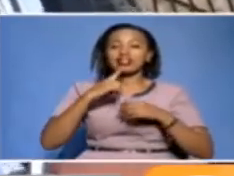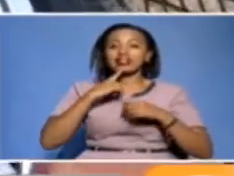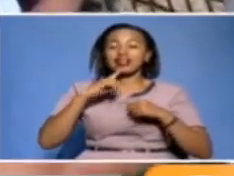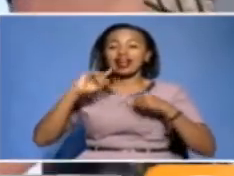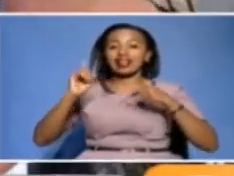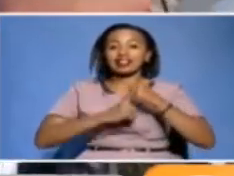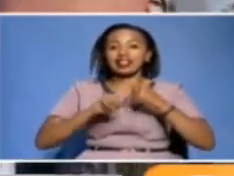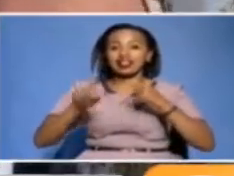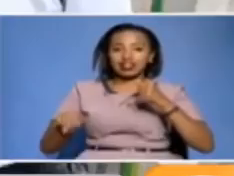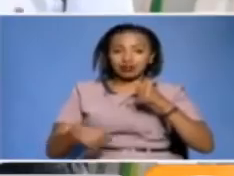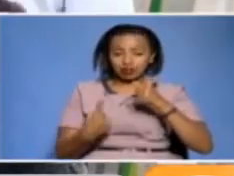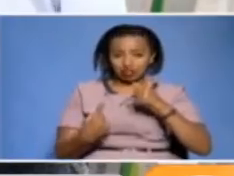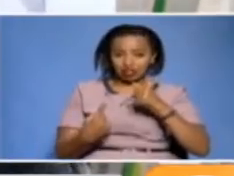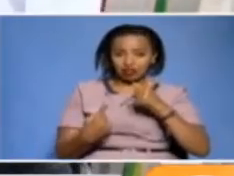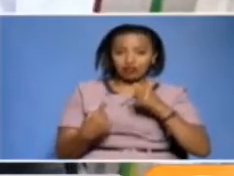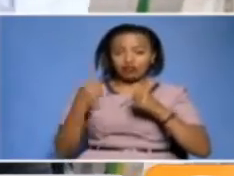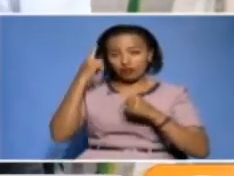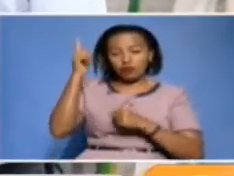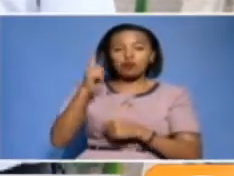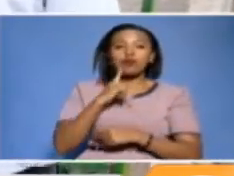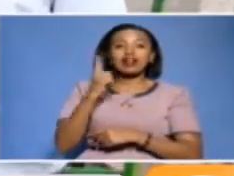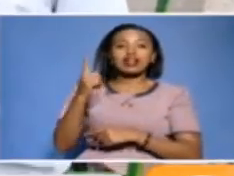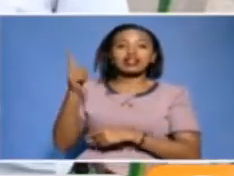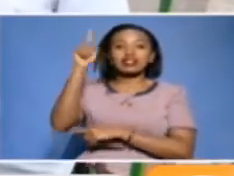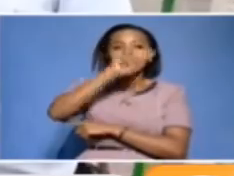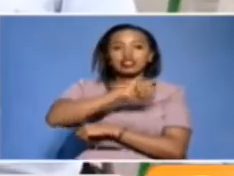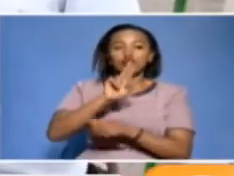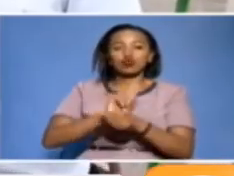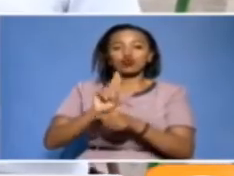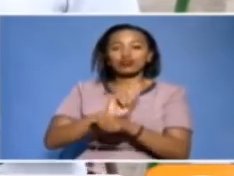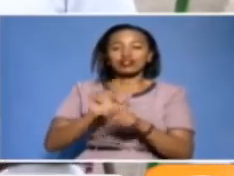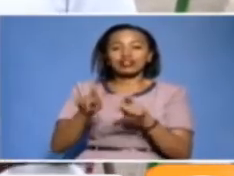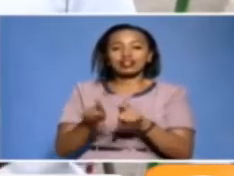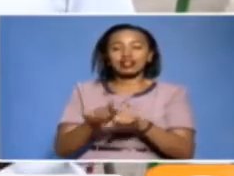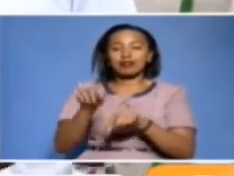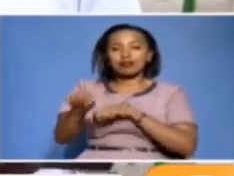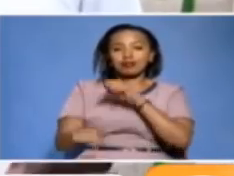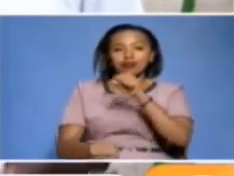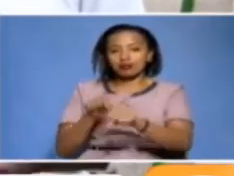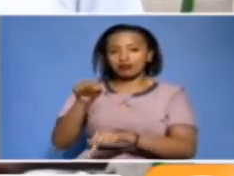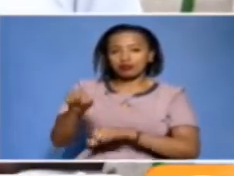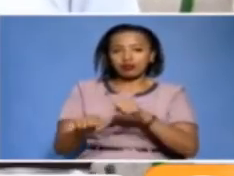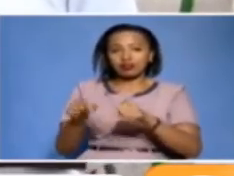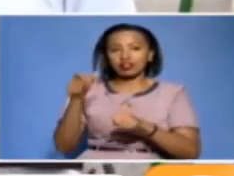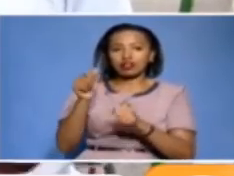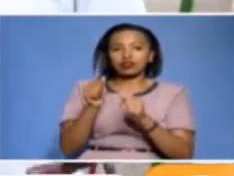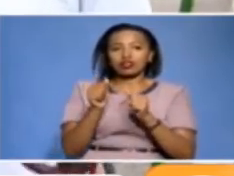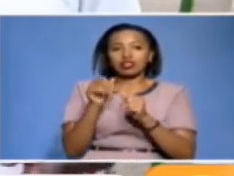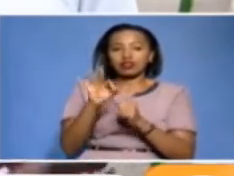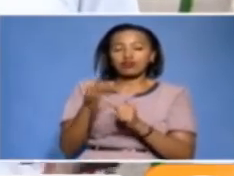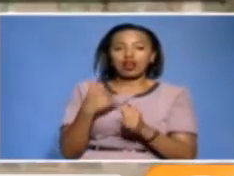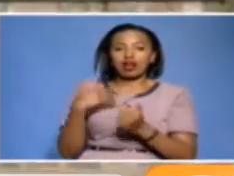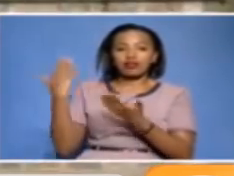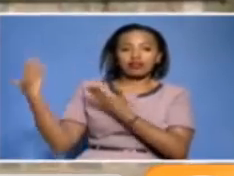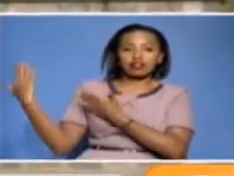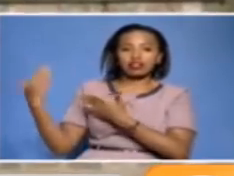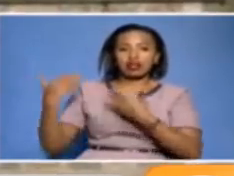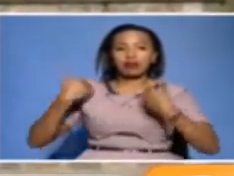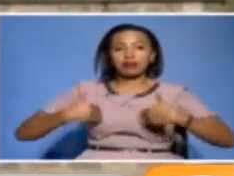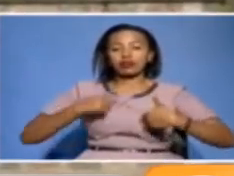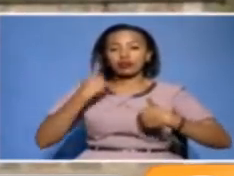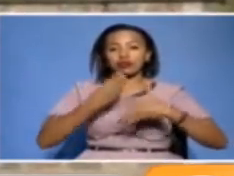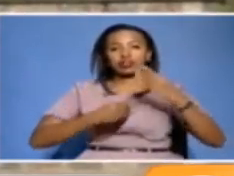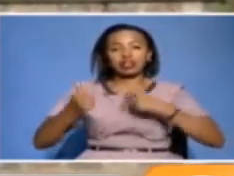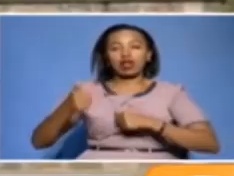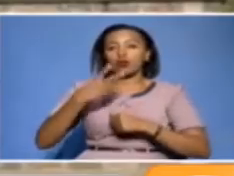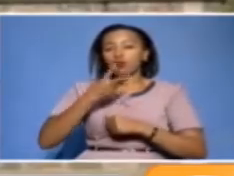kwenye baiskeli hizi. Kuna bidhaa kama hii unamsaidia mama mboga, sema omoshi mwenye anauza maji, mtu